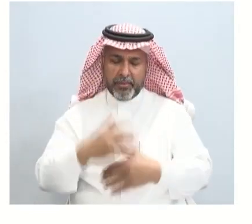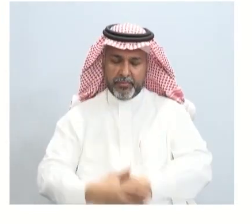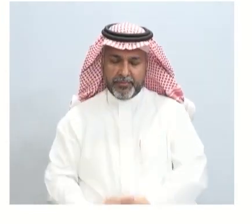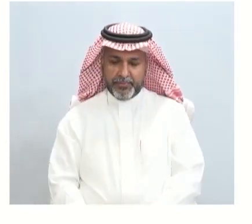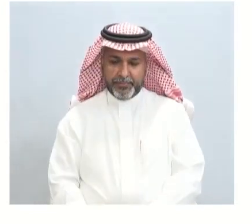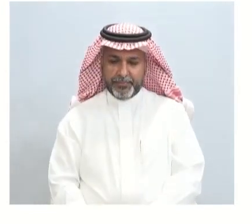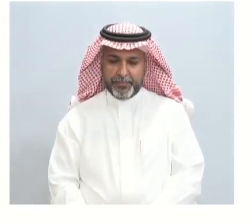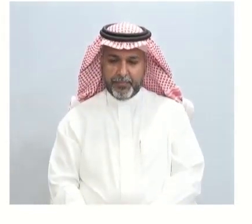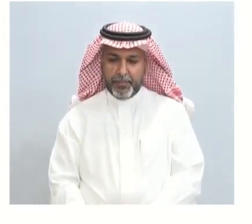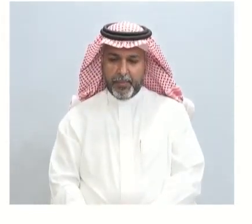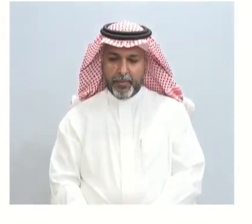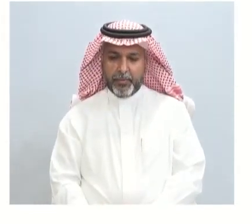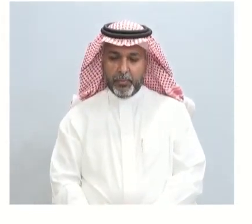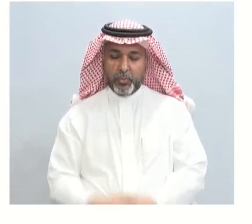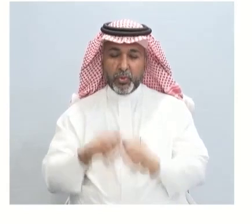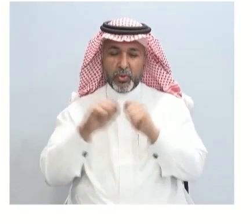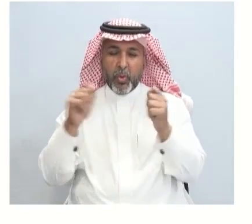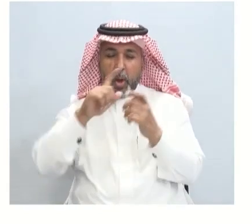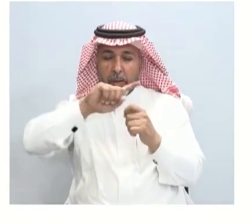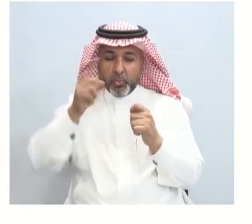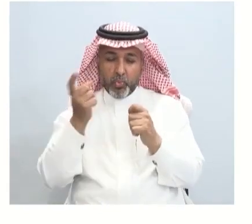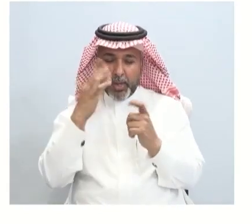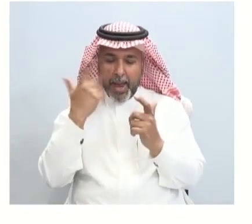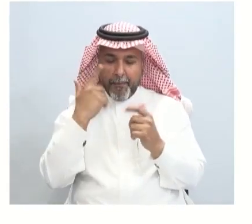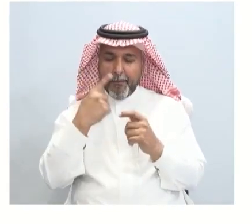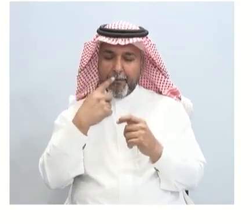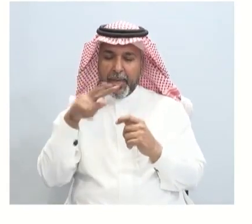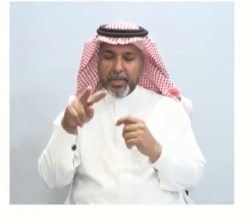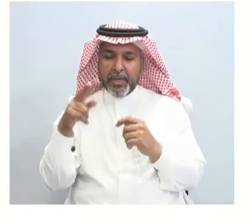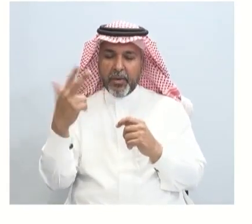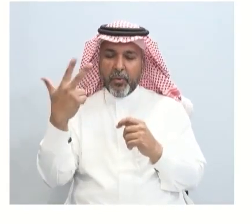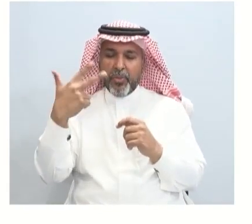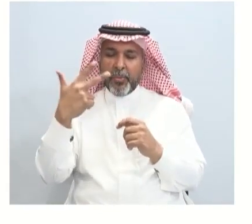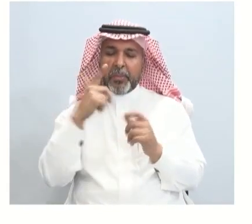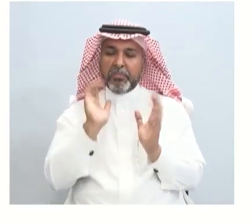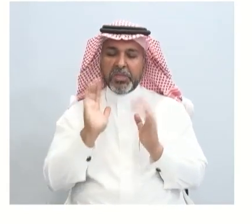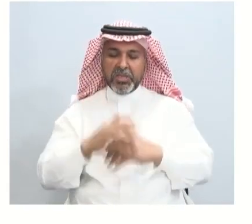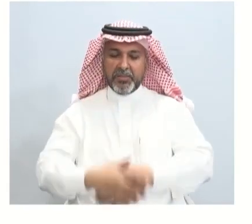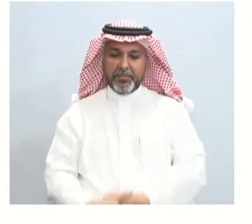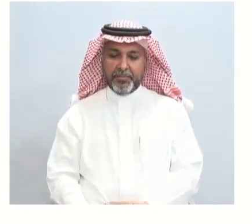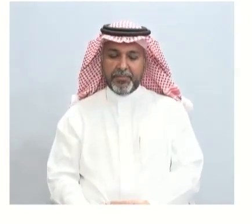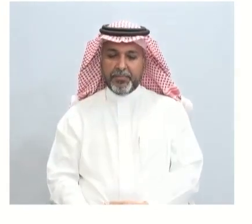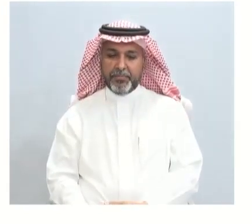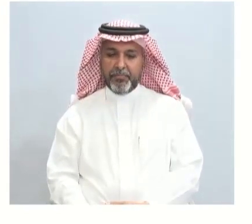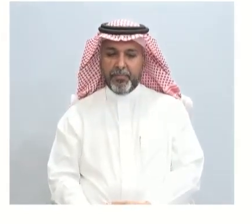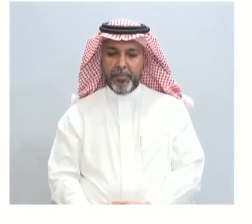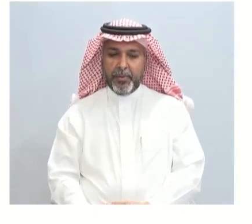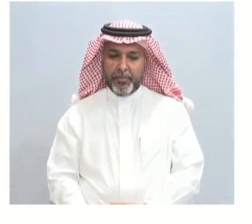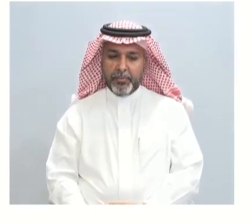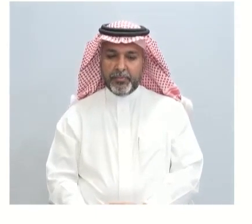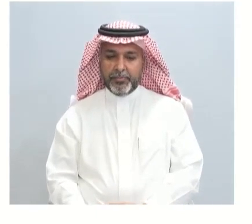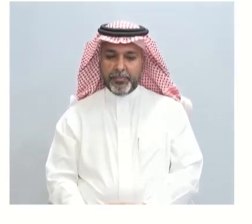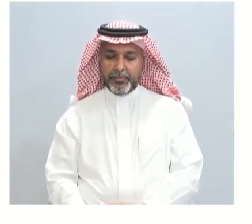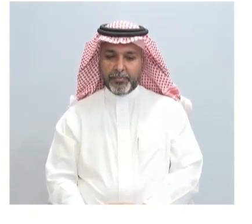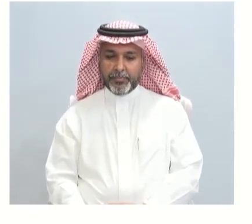مشكله ولكن طول الدوره لو لاحظنا سيكون محصور يعني لو بديت انت حتكون الدوره من هنا الى هنا من